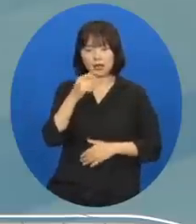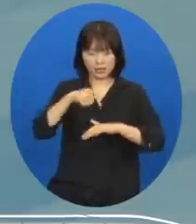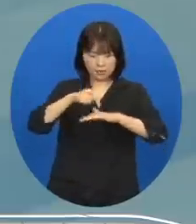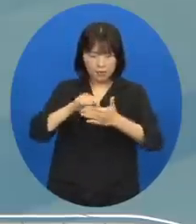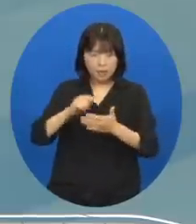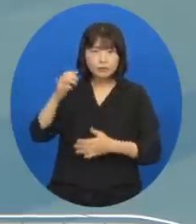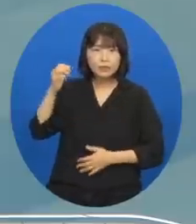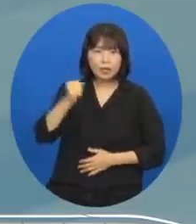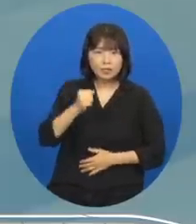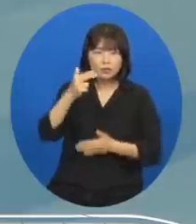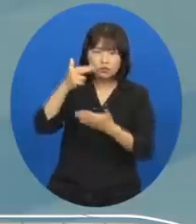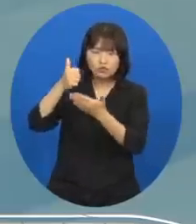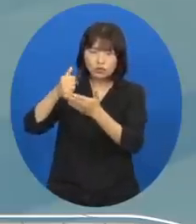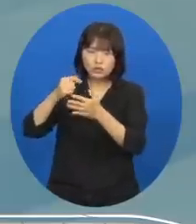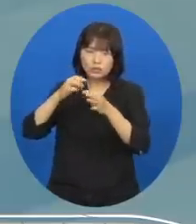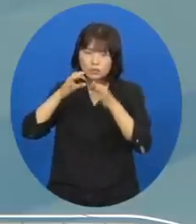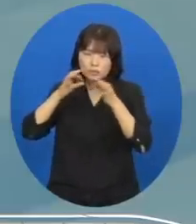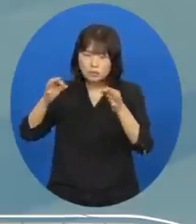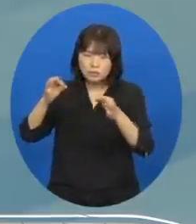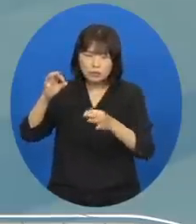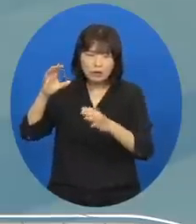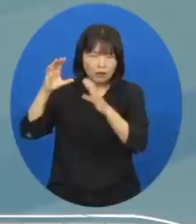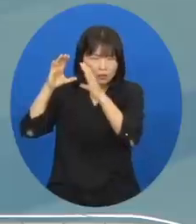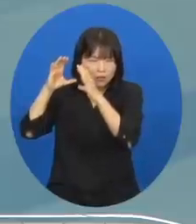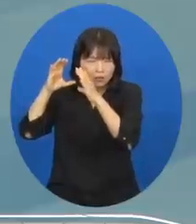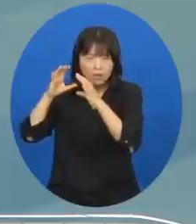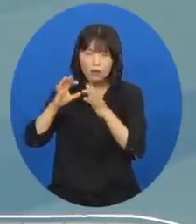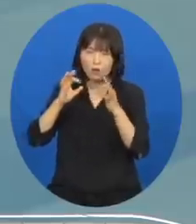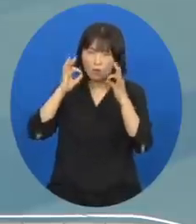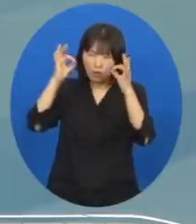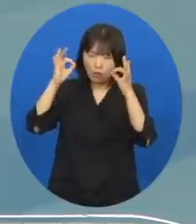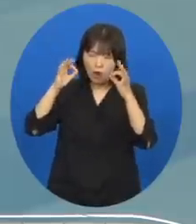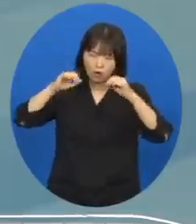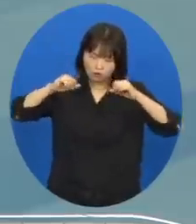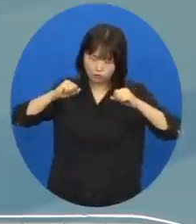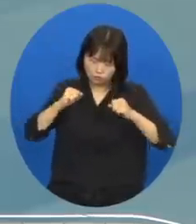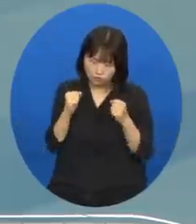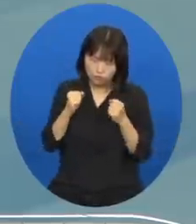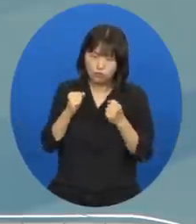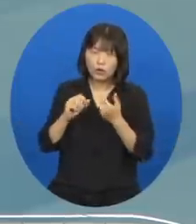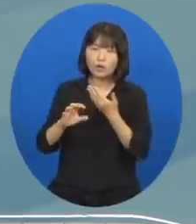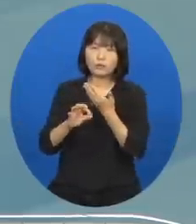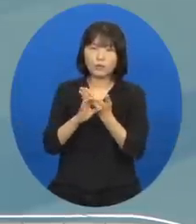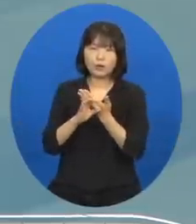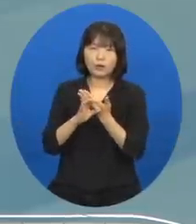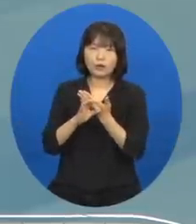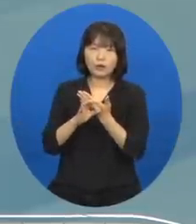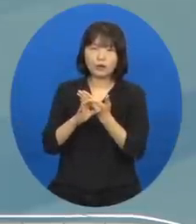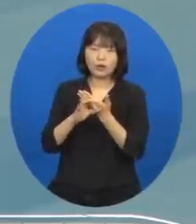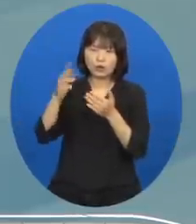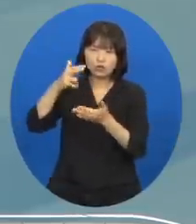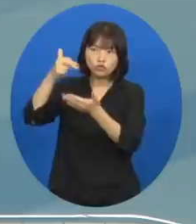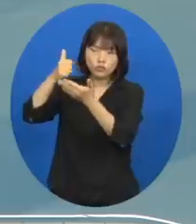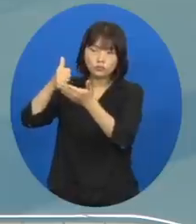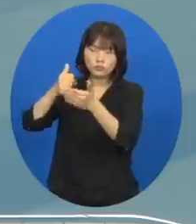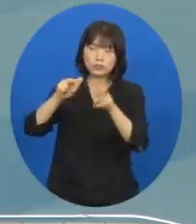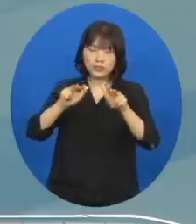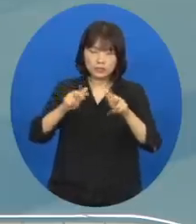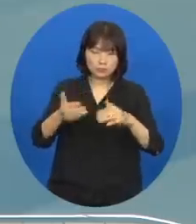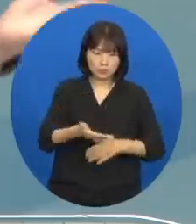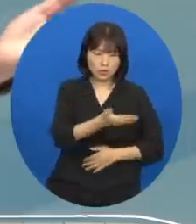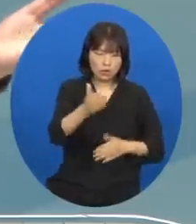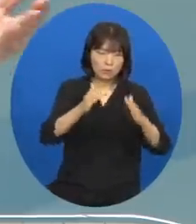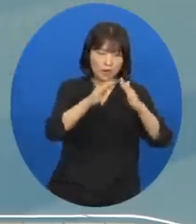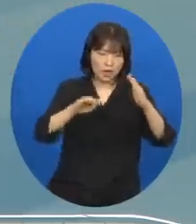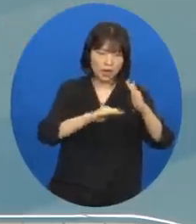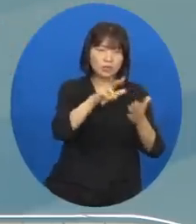가지고 주님의 음성을 들으려고 그러고 순종하려고 하면 반드시 주님은 지금 여러분의 가정 문제,